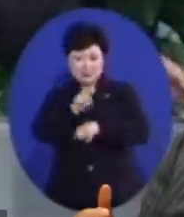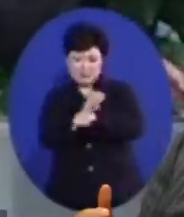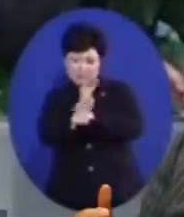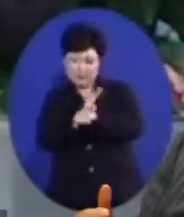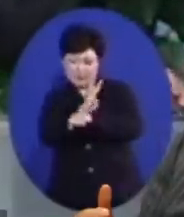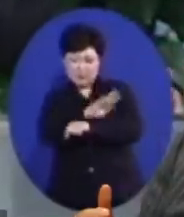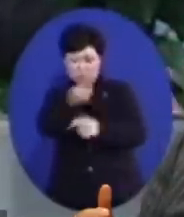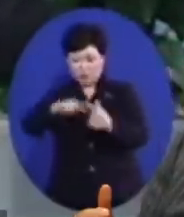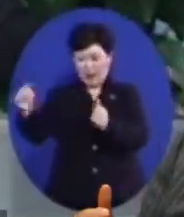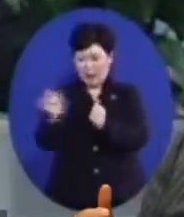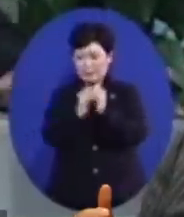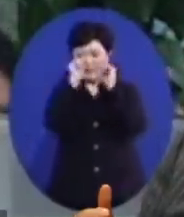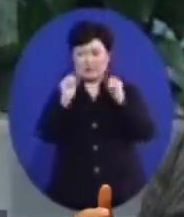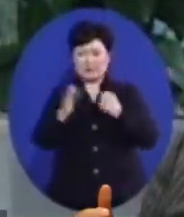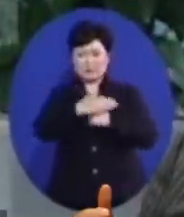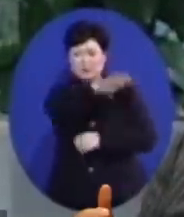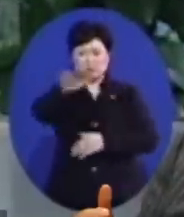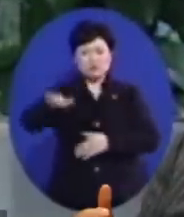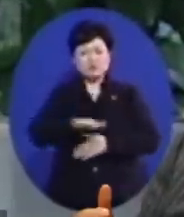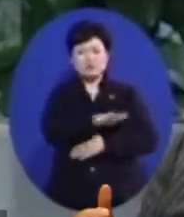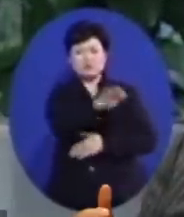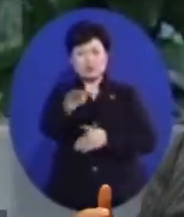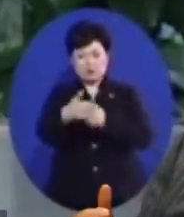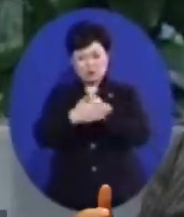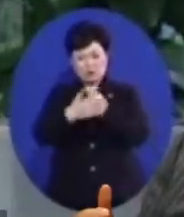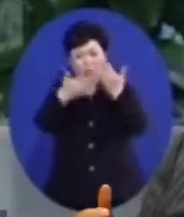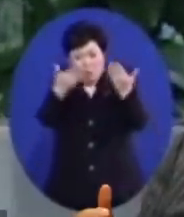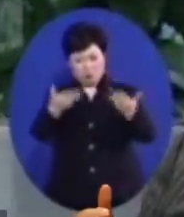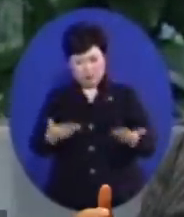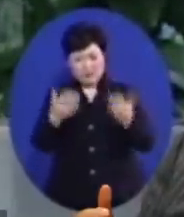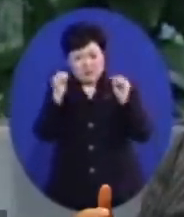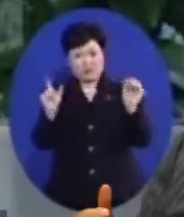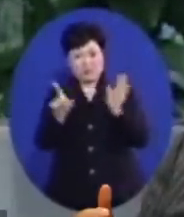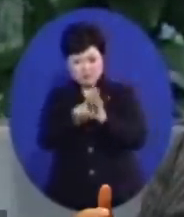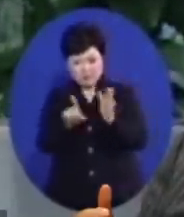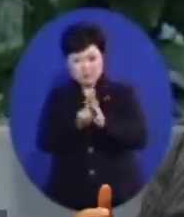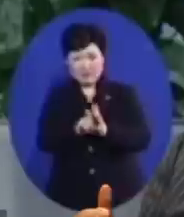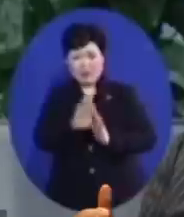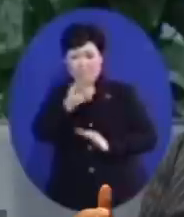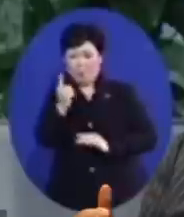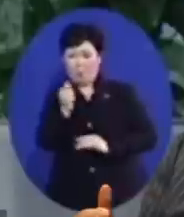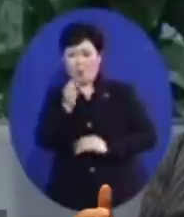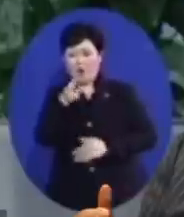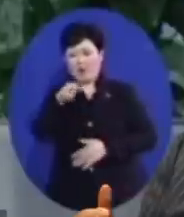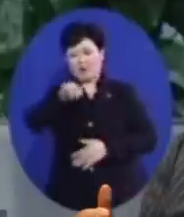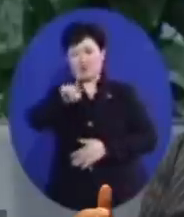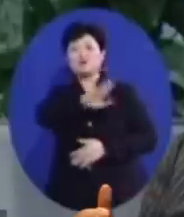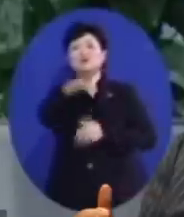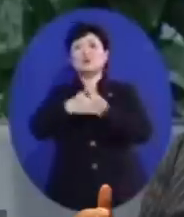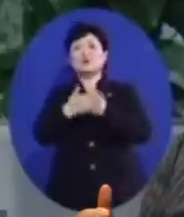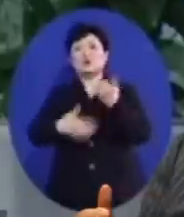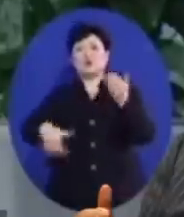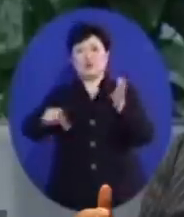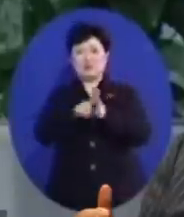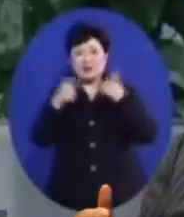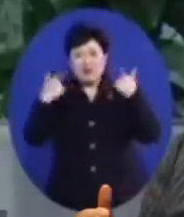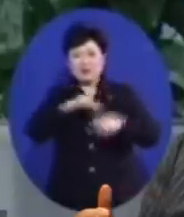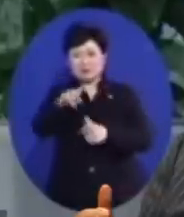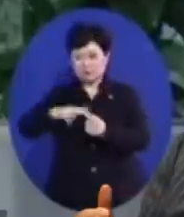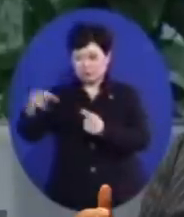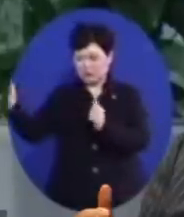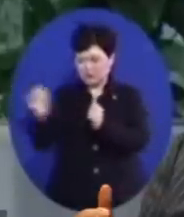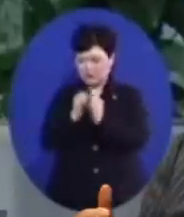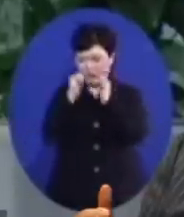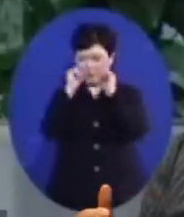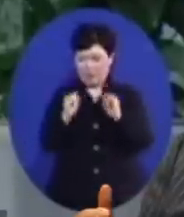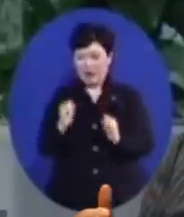우리와 같이 계셔서 우리를 돕고 계신 것입니다. 보혜사라는 것은 우리를 돕기 위해서 항상 우리 곁에 와 계신